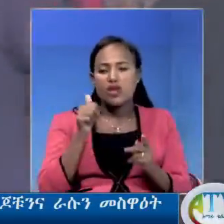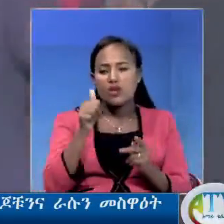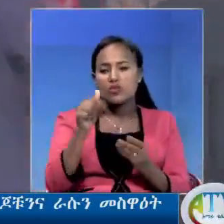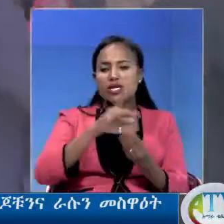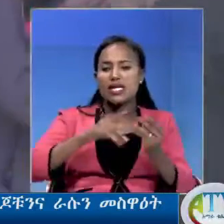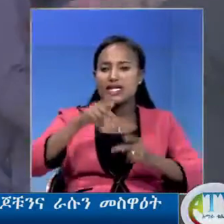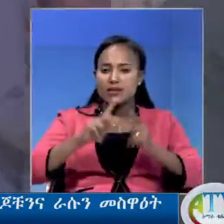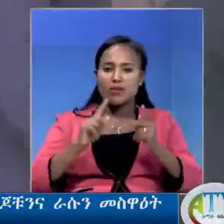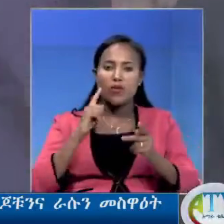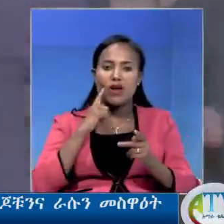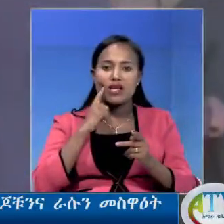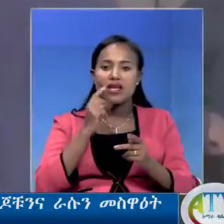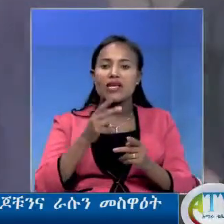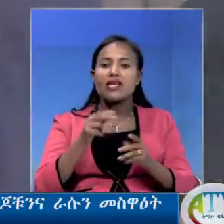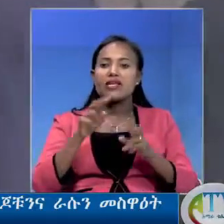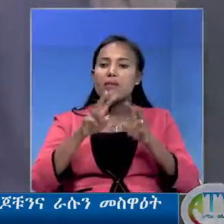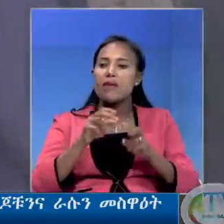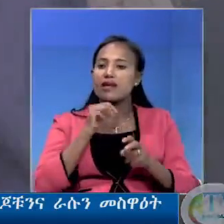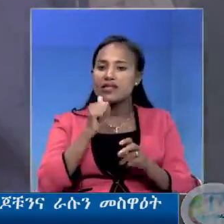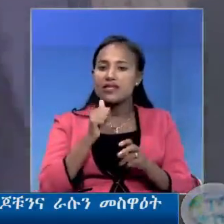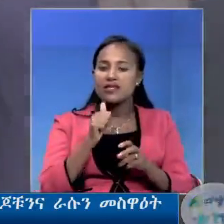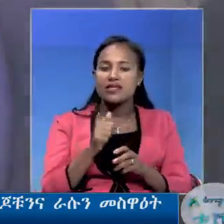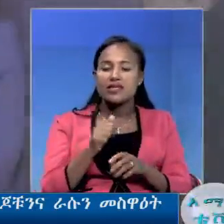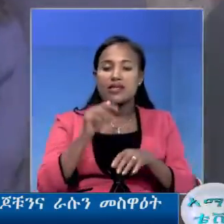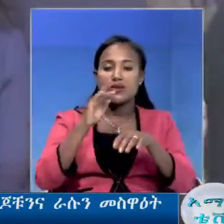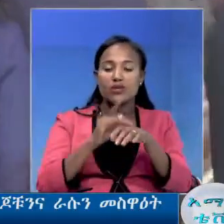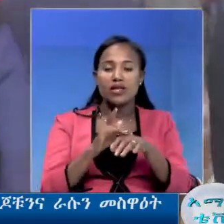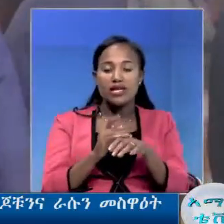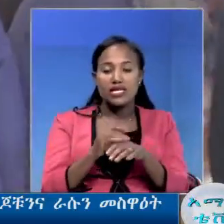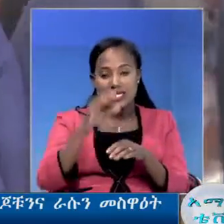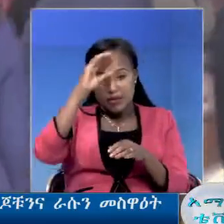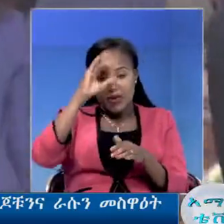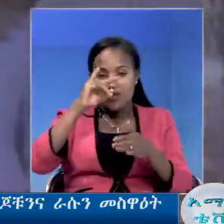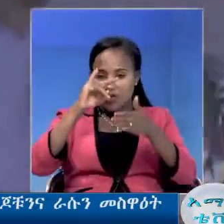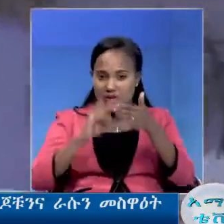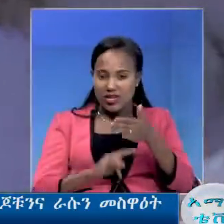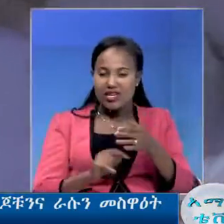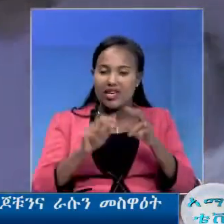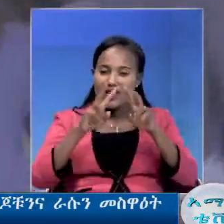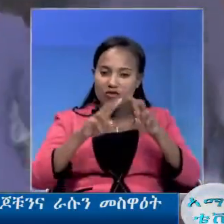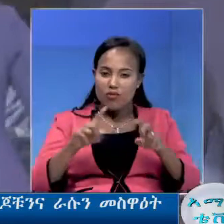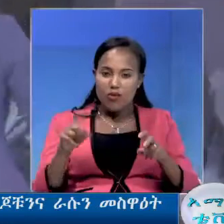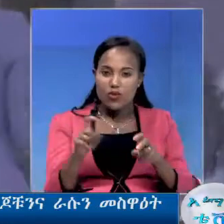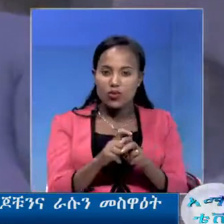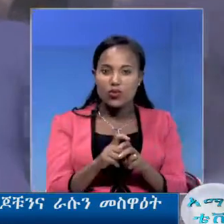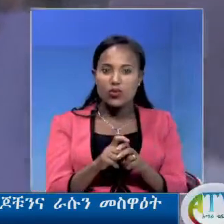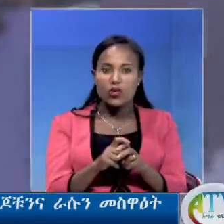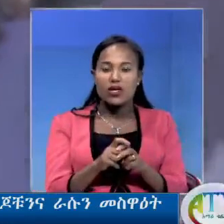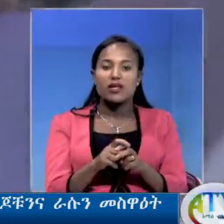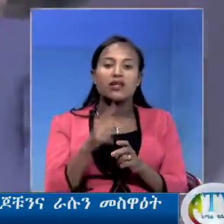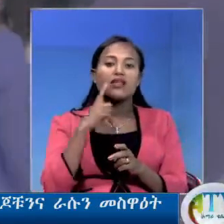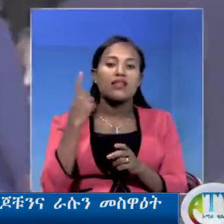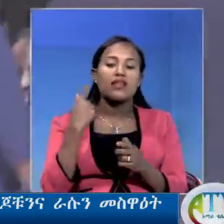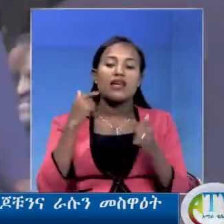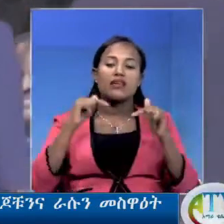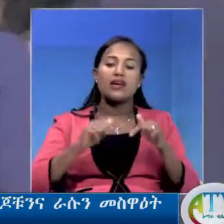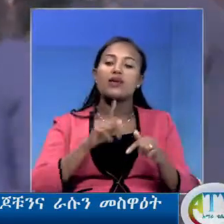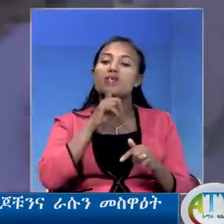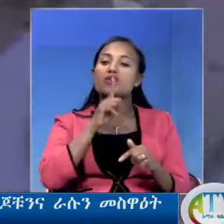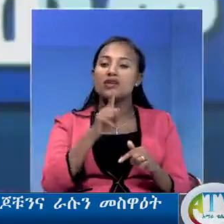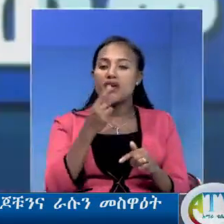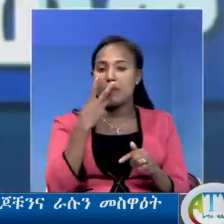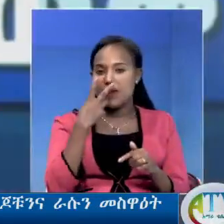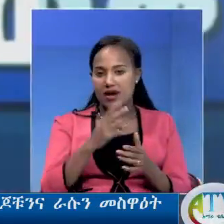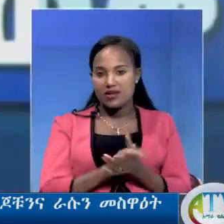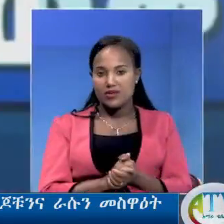ክልል ህዝብ እንኳን የማይራራ ያጎረሱትን ነካሽና ሰብአዊነት የጎደለው አረመኔ መሆኑ የትናንትና የዛሬው ሀቅ አመላካች